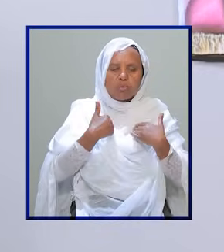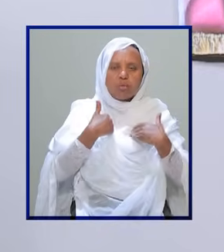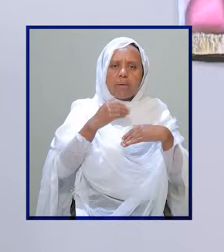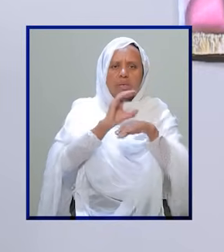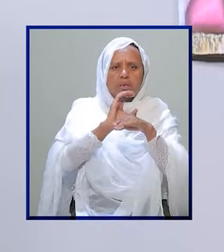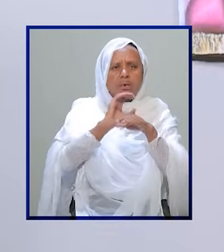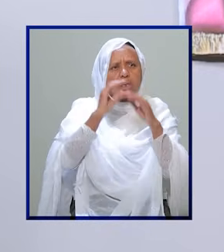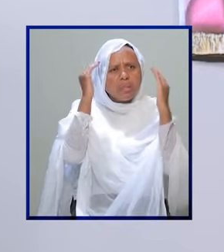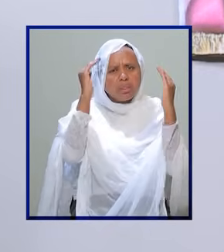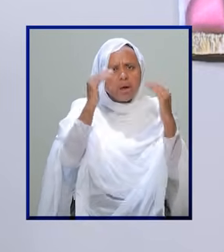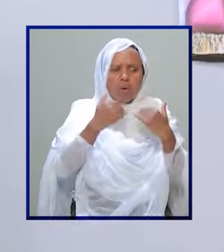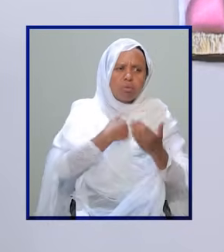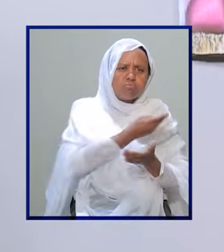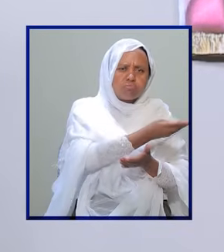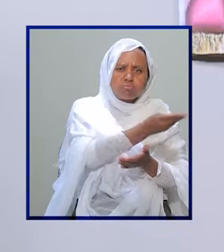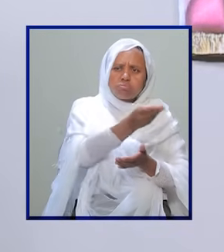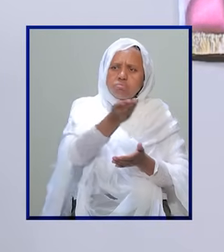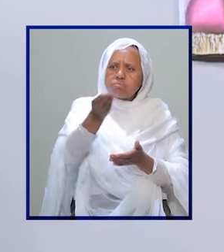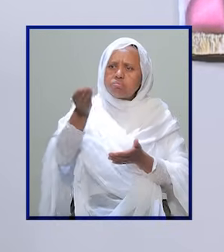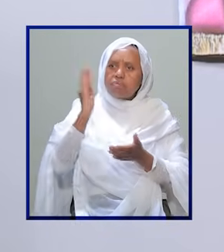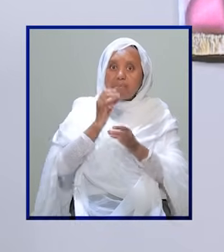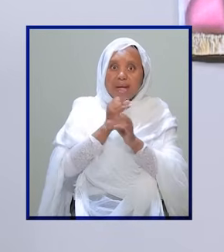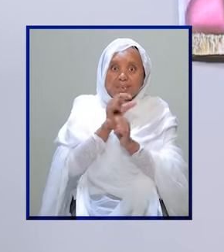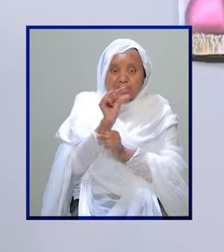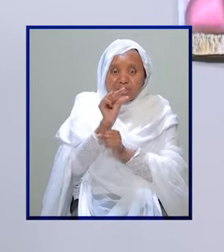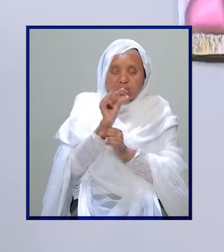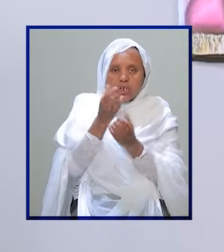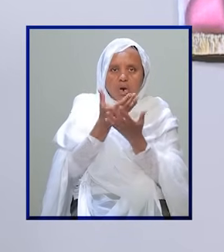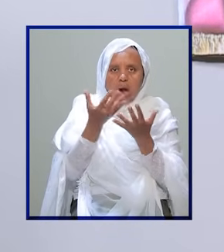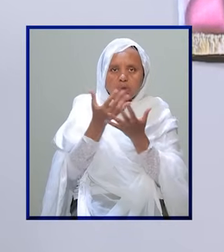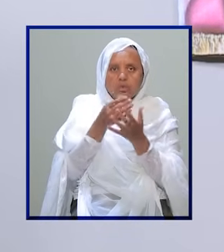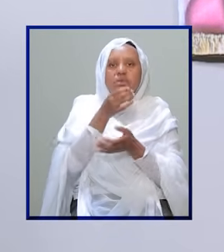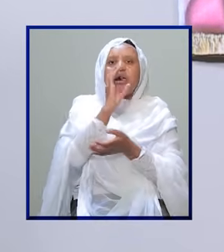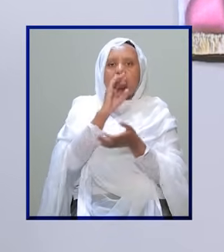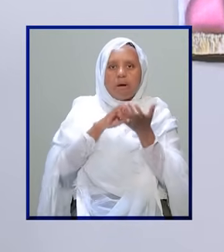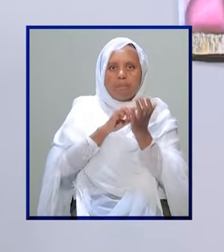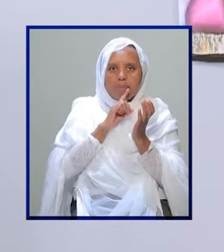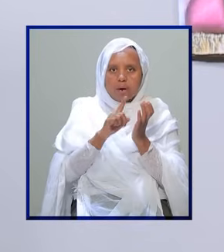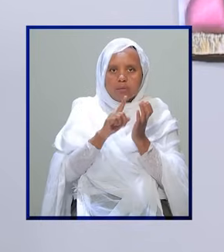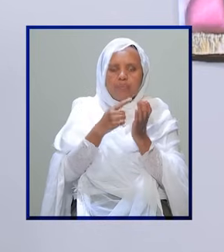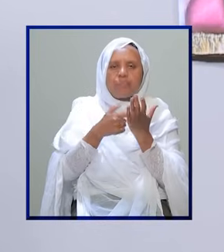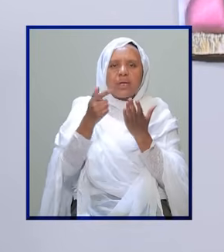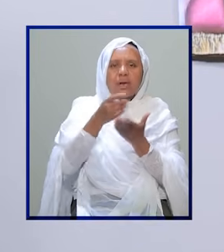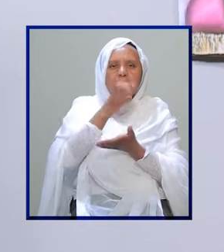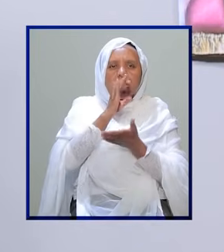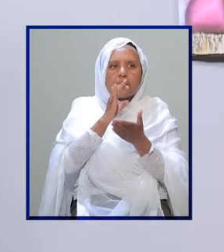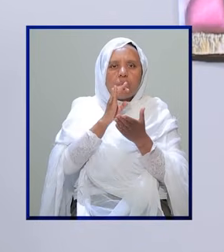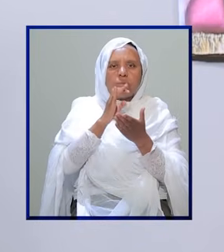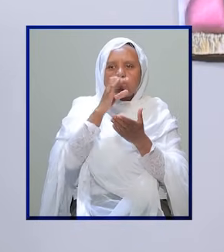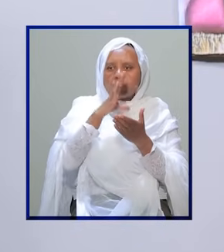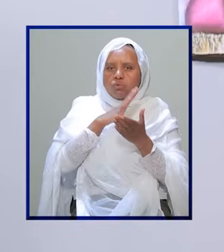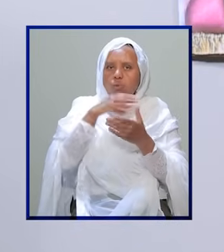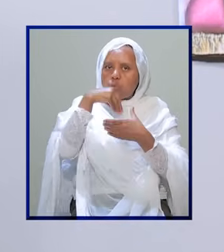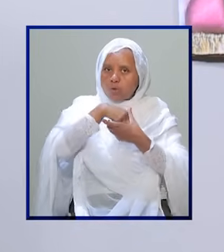ጀምሮ እስከ መጠለያው ድረስ ያድላሉ። ስለዚህ በያዝነው ትንሽ እቃዎች እንጠጣለን። ያን የምንጠጣው እንግዲህ ሰው